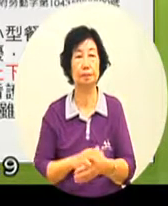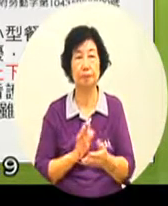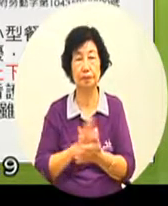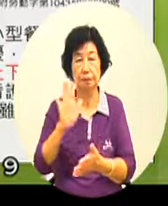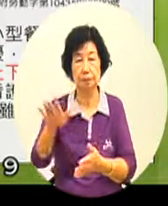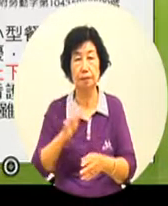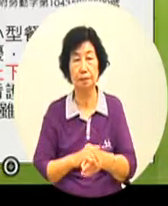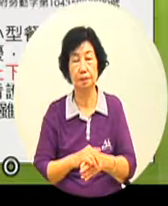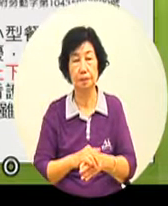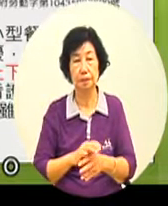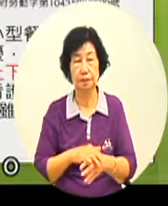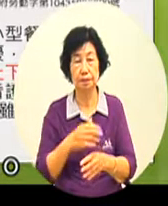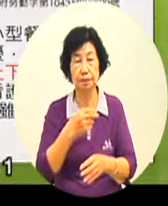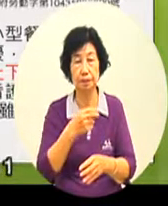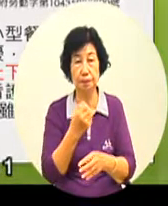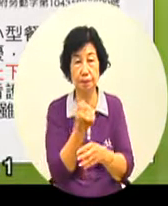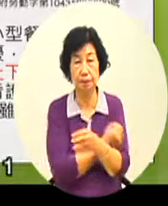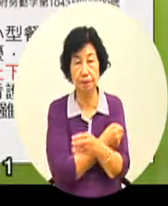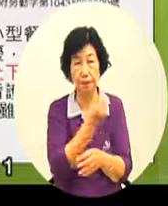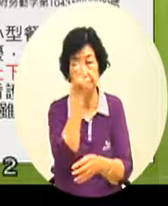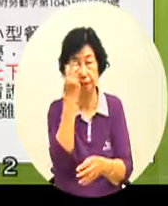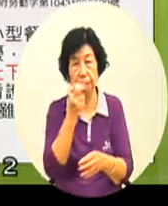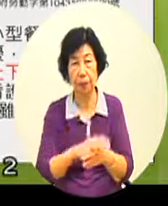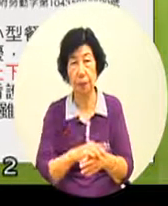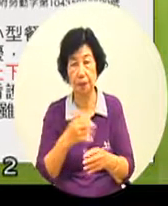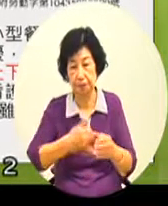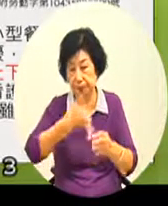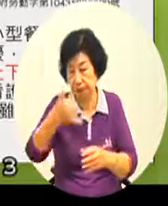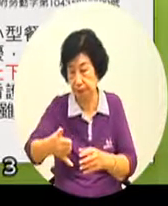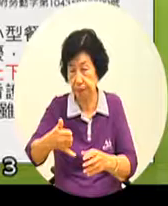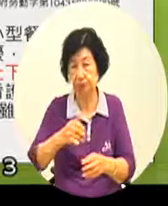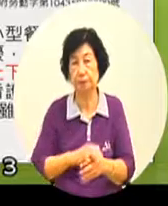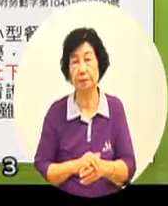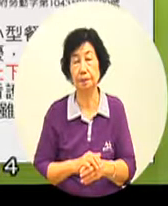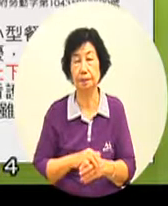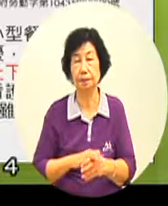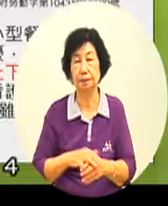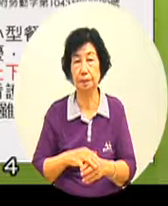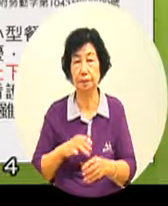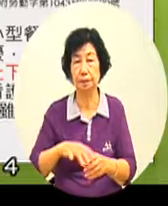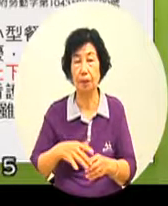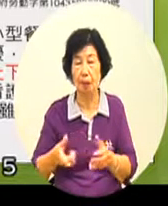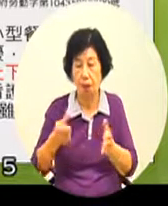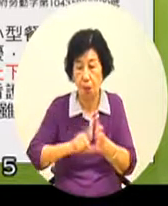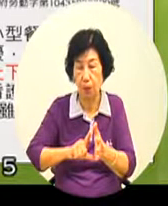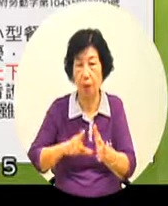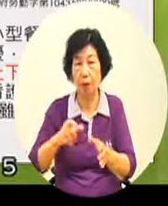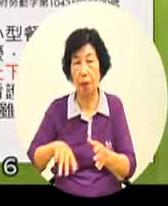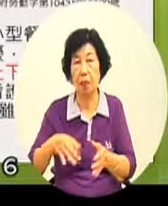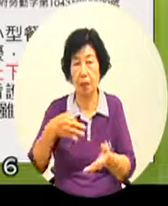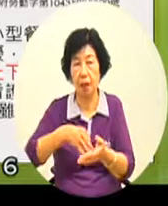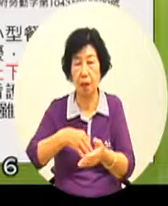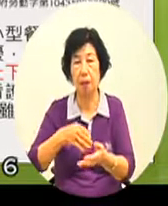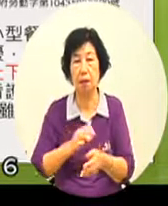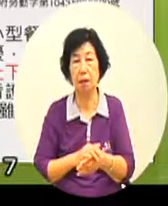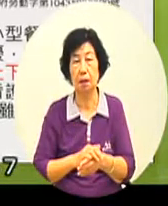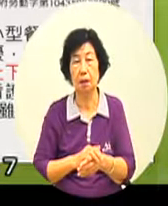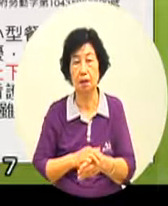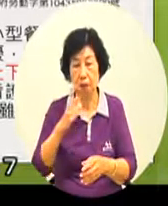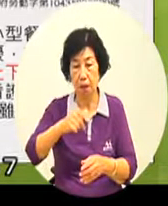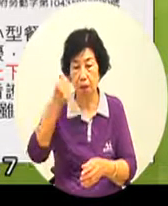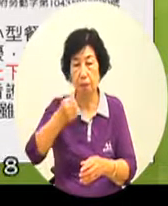们的劳检员，然后也去哦认定说 OK， 他晚签到了，然后呢，雇主没有给他